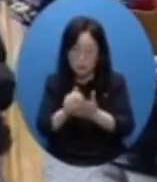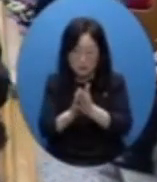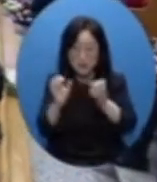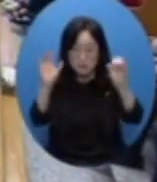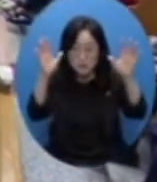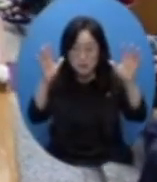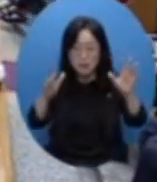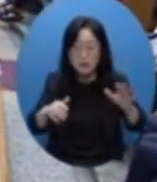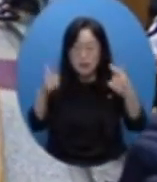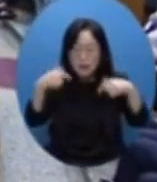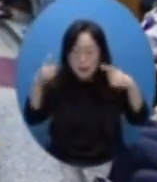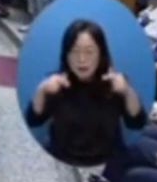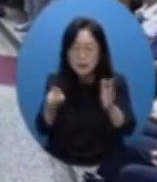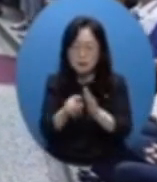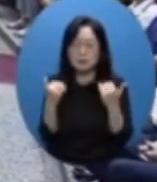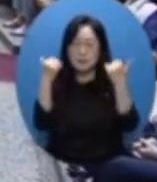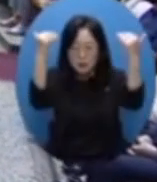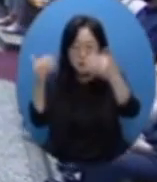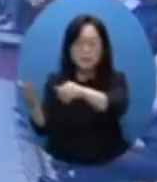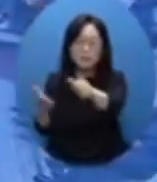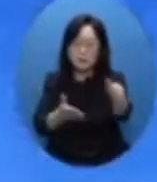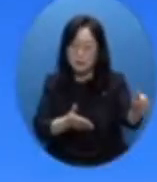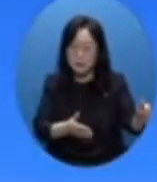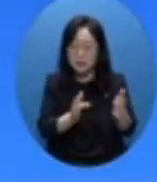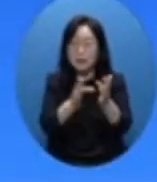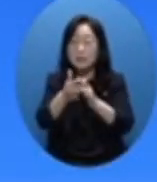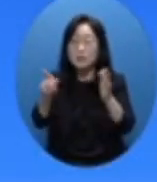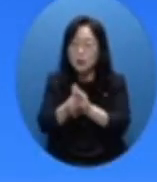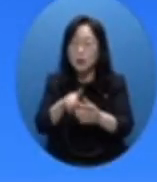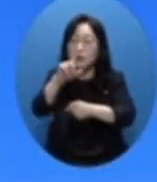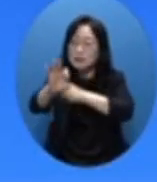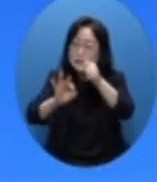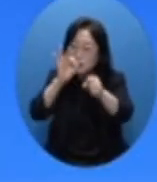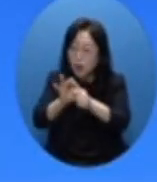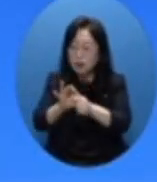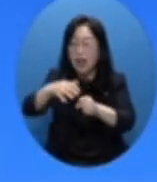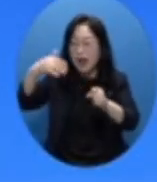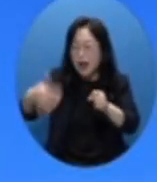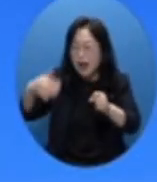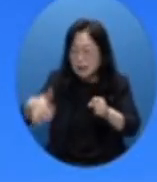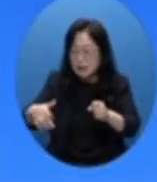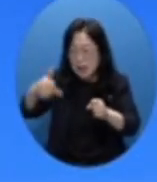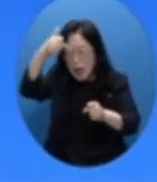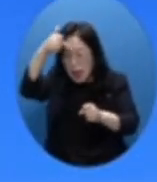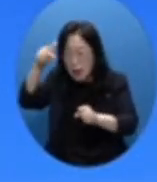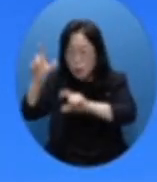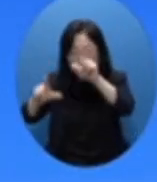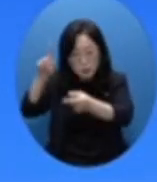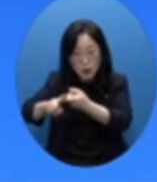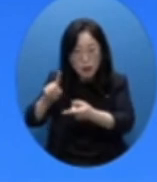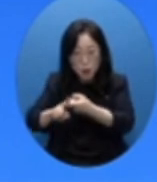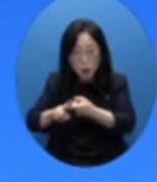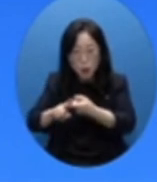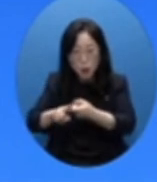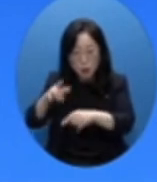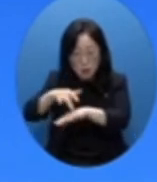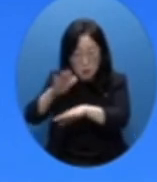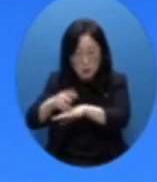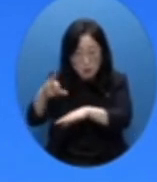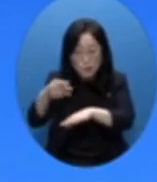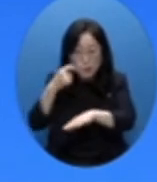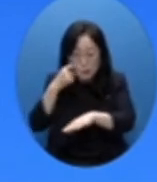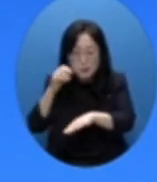날마다 신앙이 자라야 됩니다 예술 믿은 지 십 년이 지났는데도 아직도 예산의 모쪼록 살고 있다고 하면 그것은 잘못된